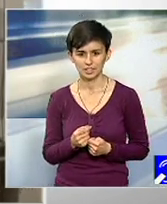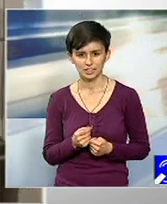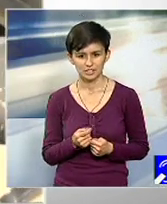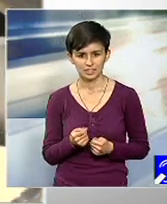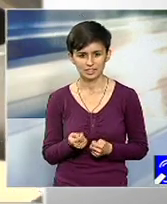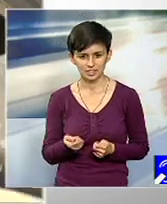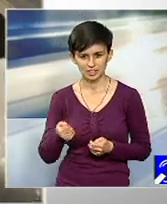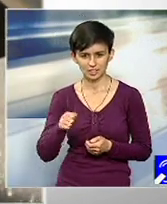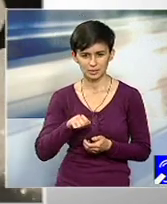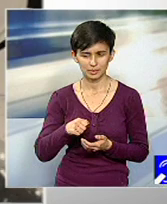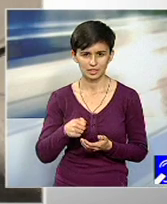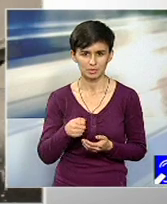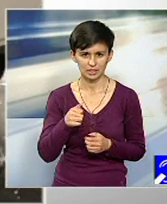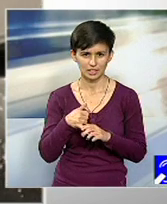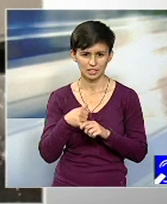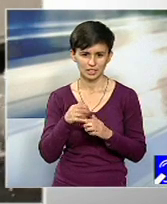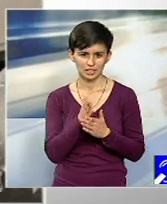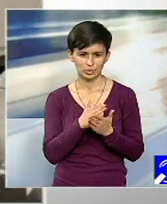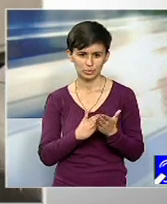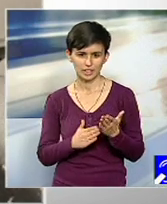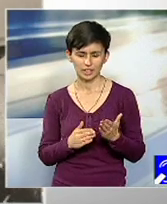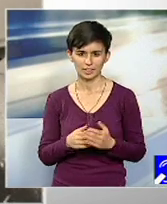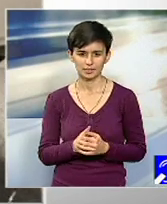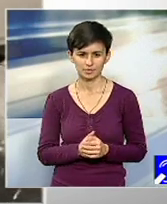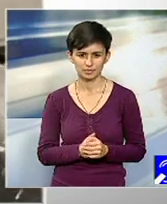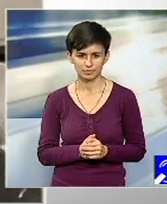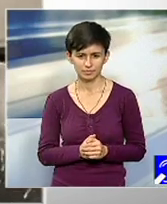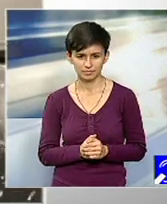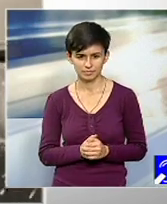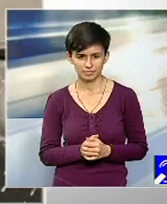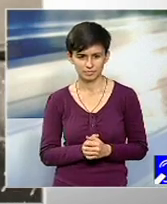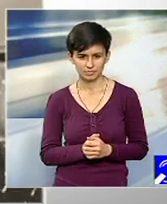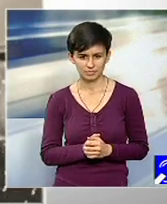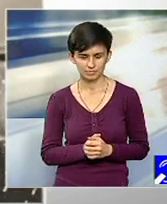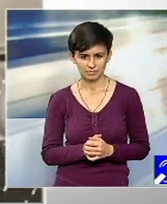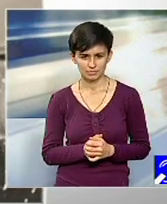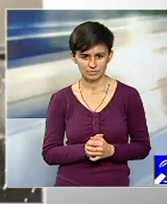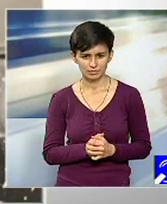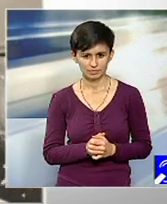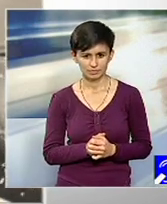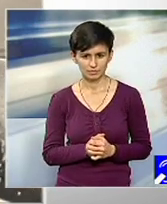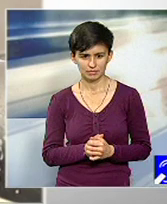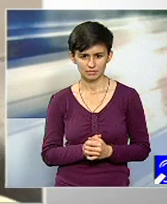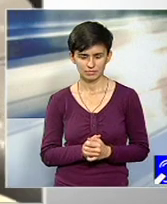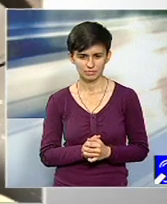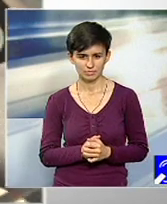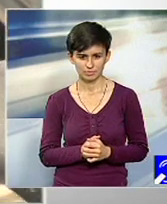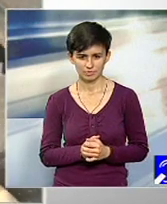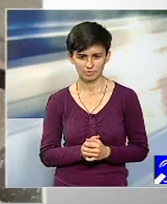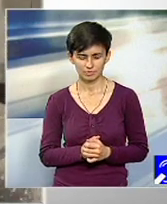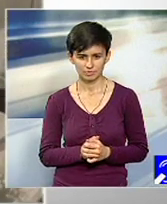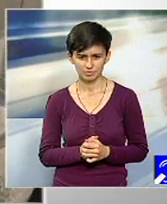Care trebuie să punem pe sticlă. Un pic de ulei aruncat și dat bine cu pensula. Perfect.